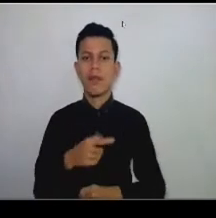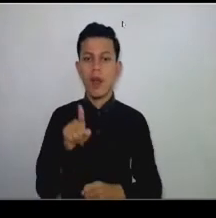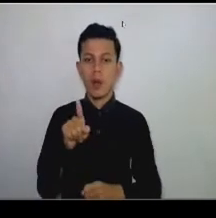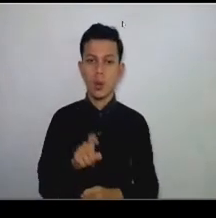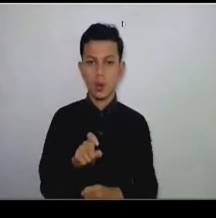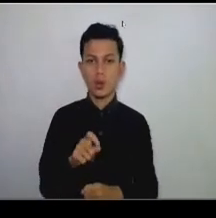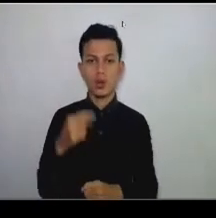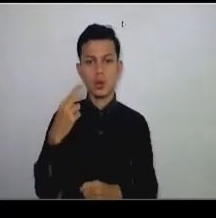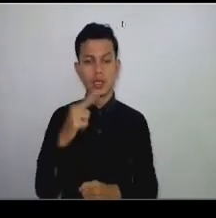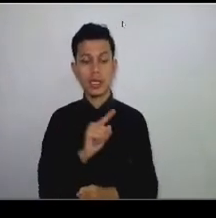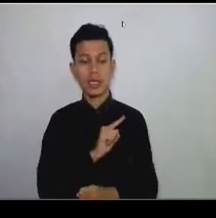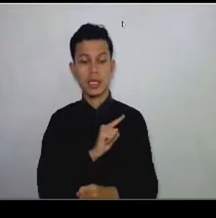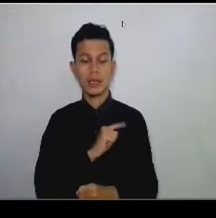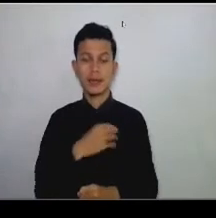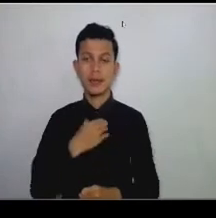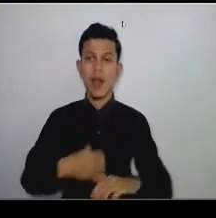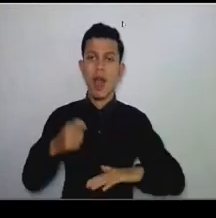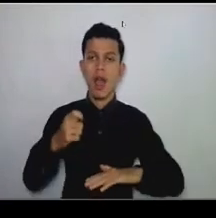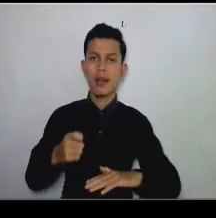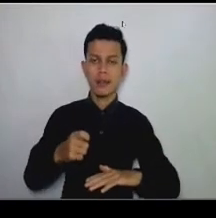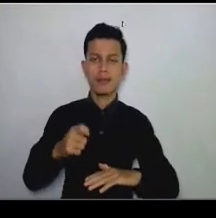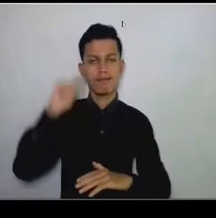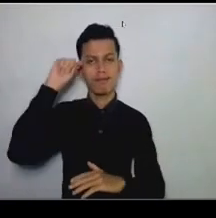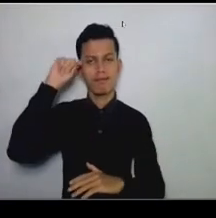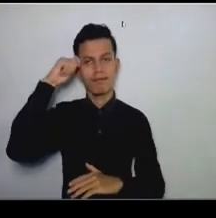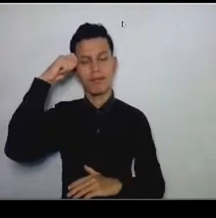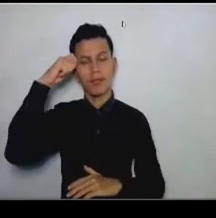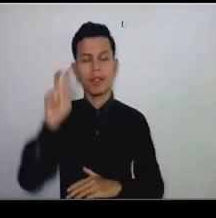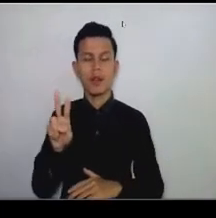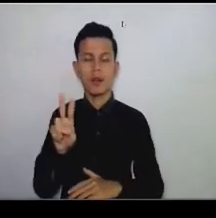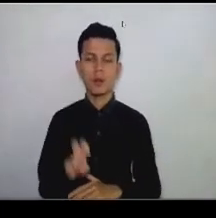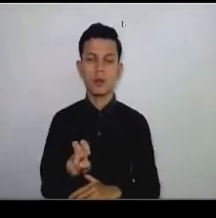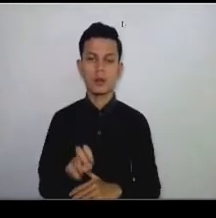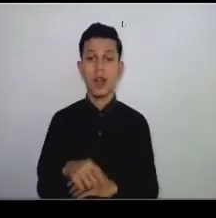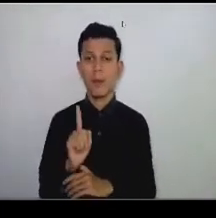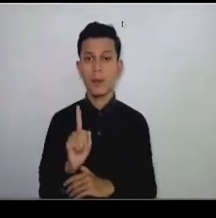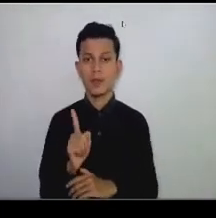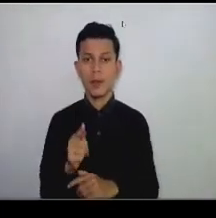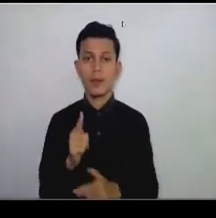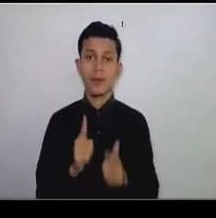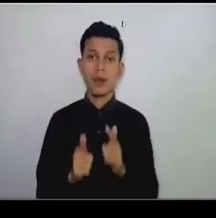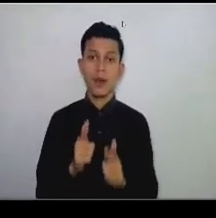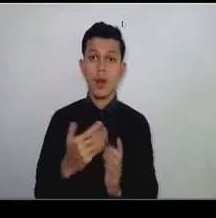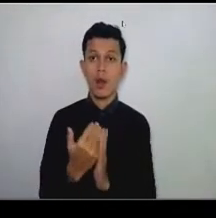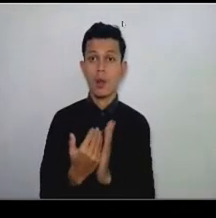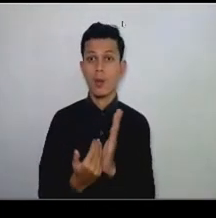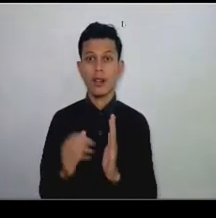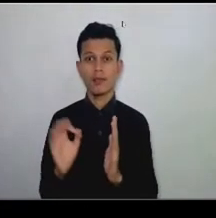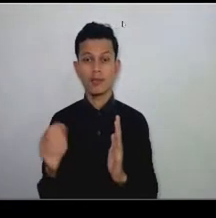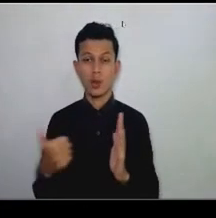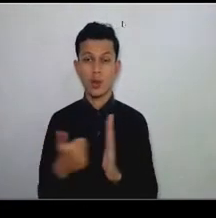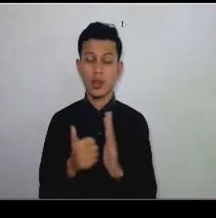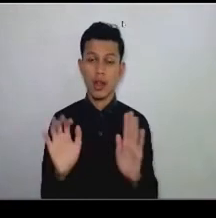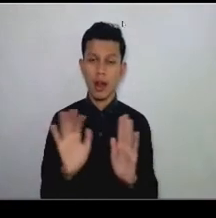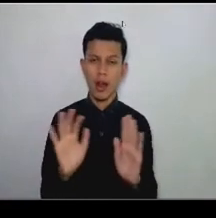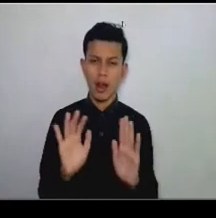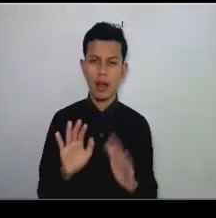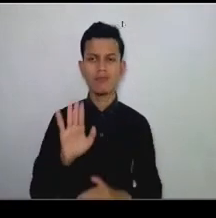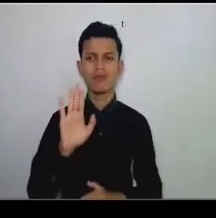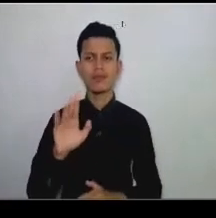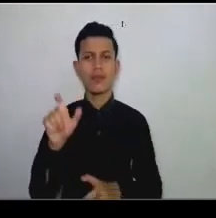dalam kepribadian setiap hakim konstitusi sebab tanpa internalisasi demikian dapat dipastikan hakim